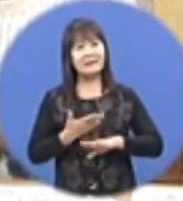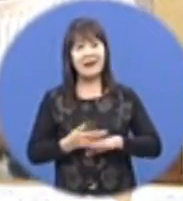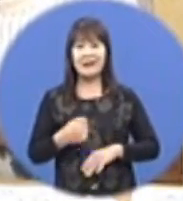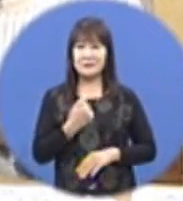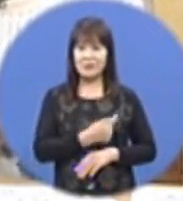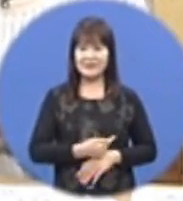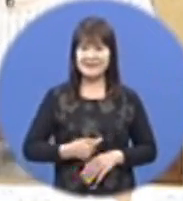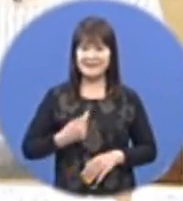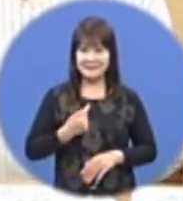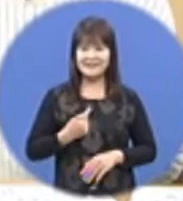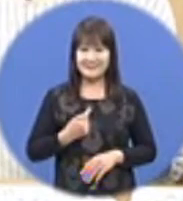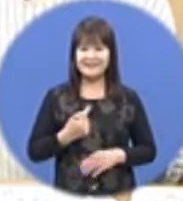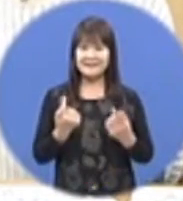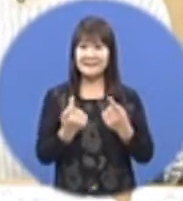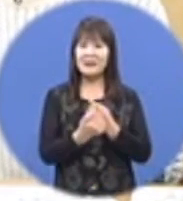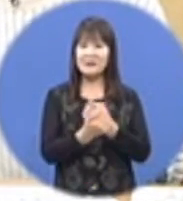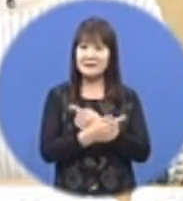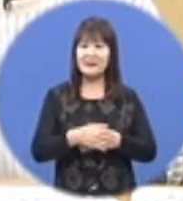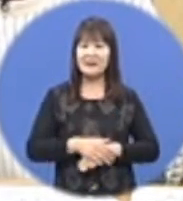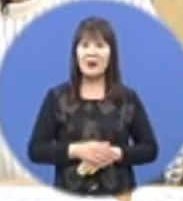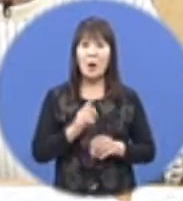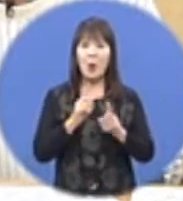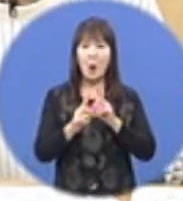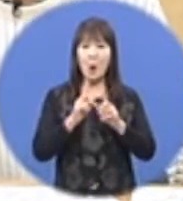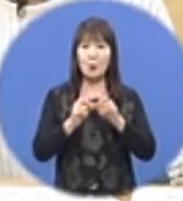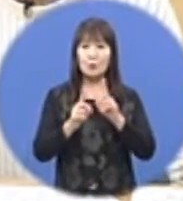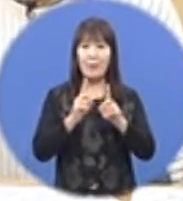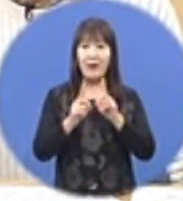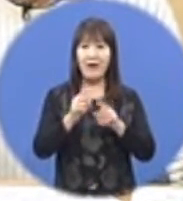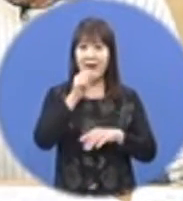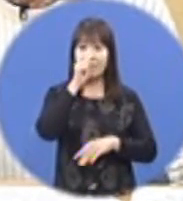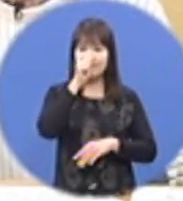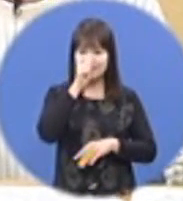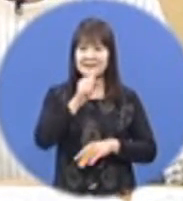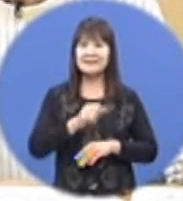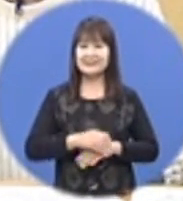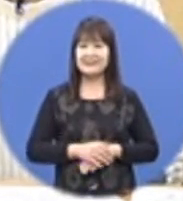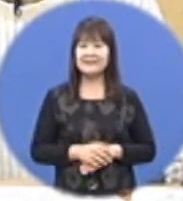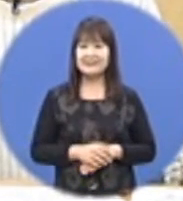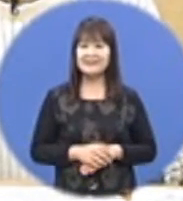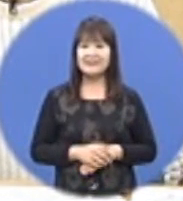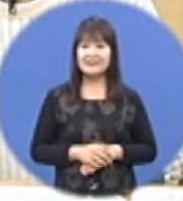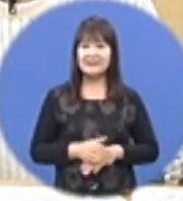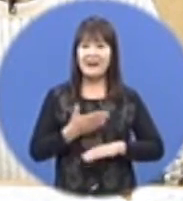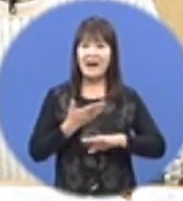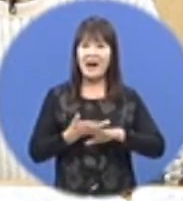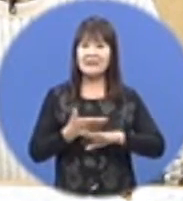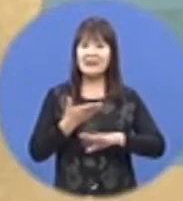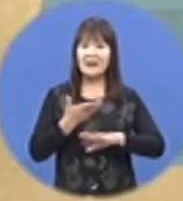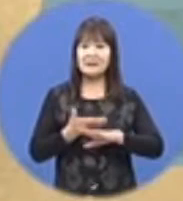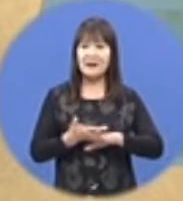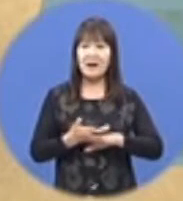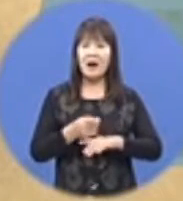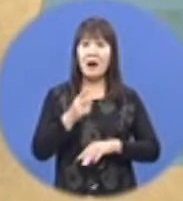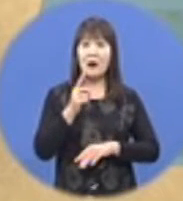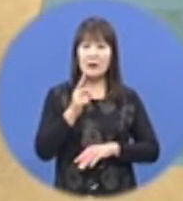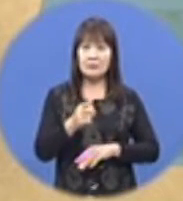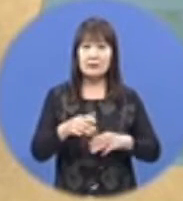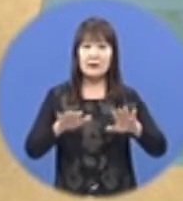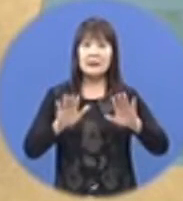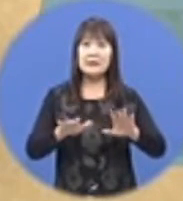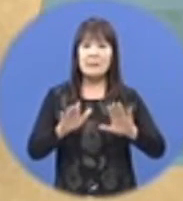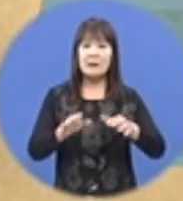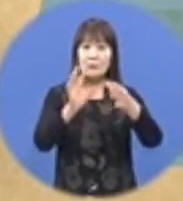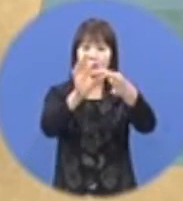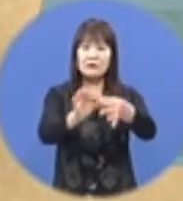ちになりますよね。この言葉すごくいいキーワード選ばれたなと思います。 うん、その温かさというのがこの作品から今でもも